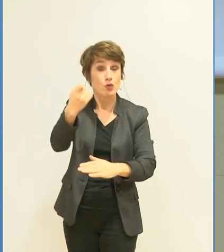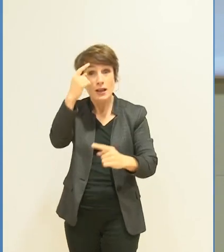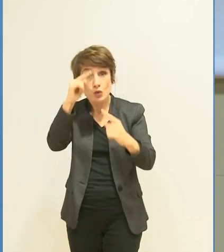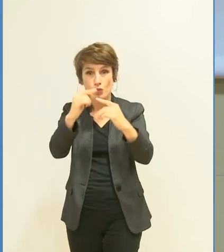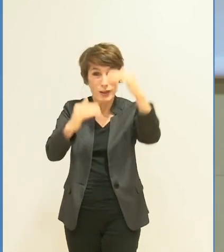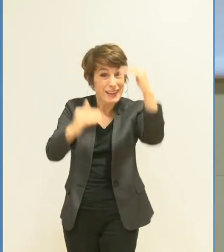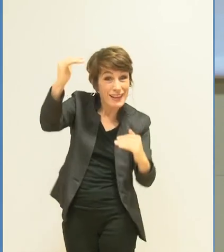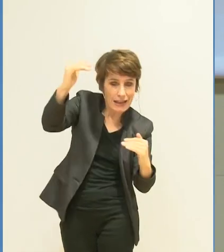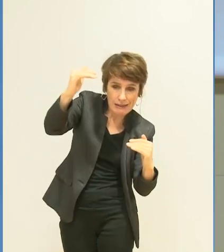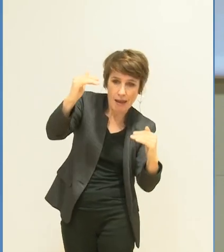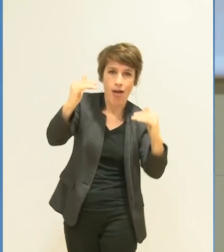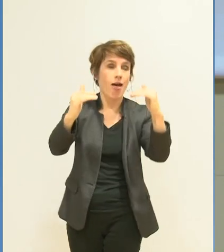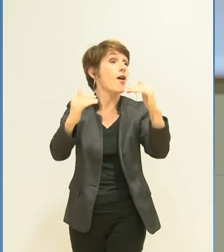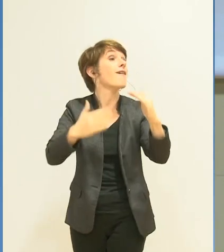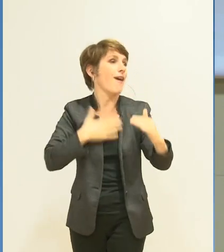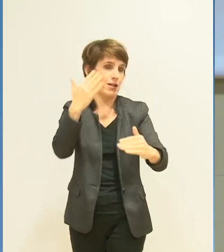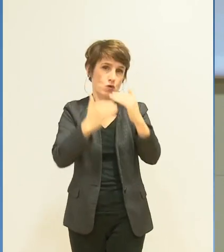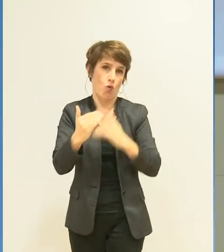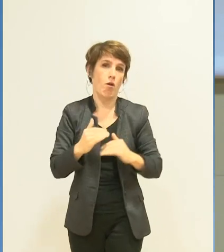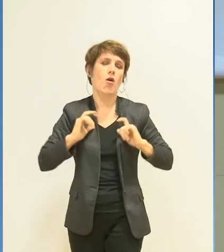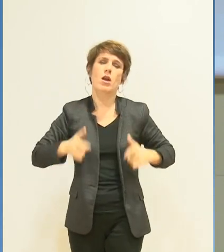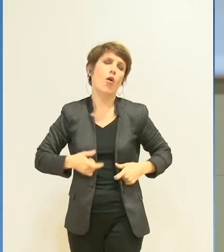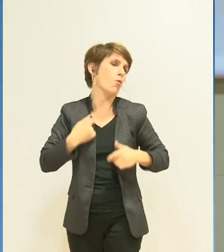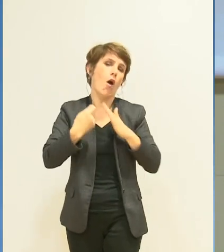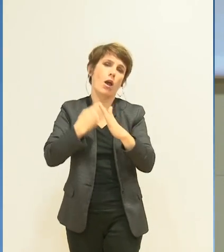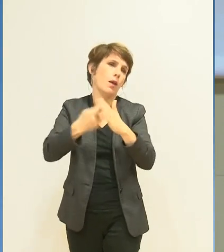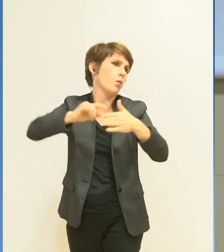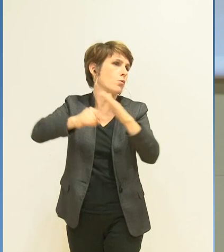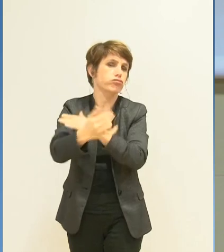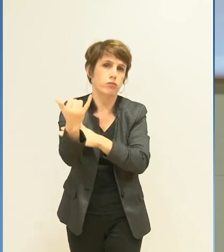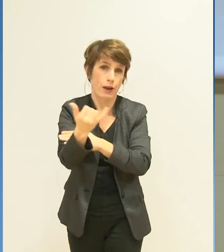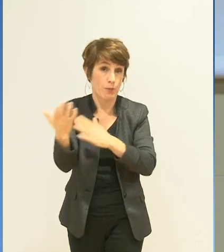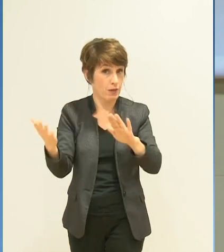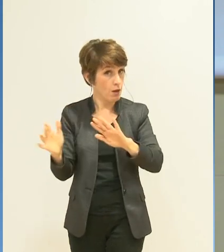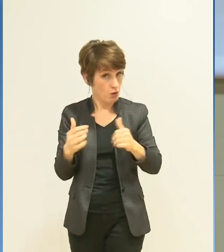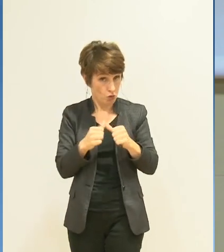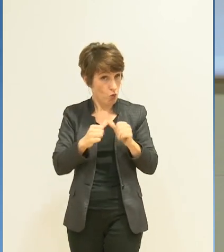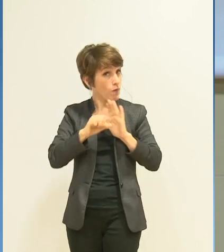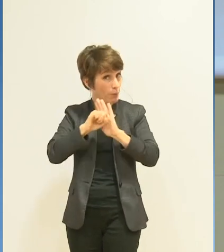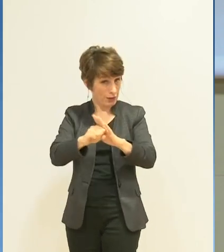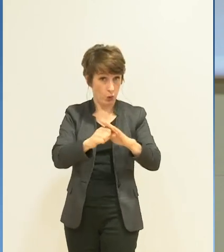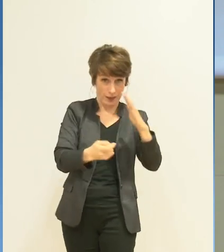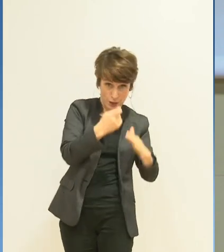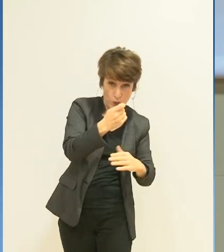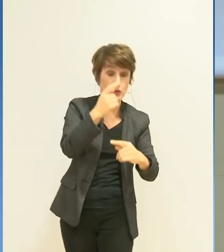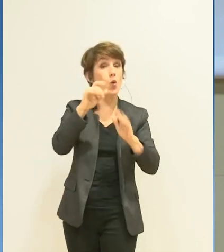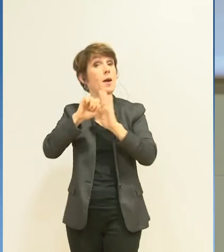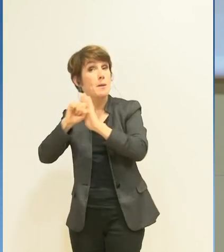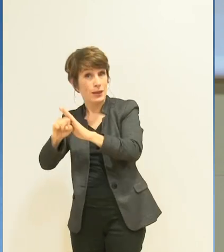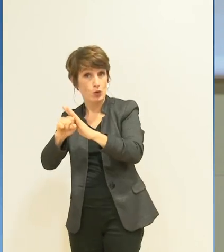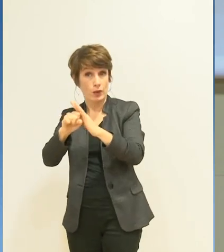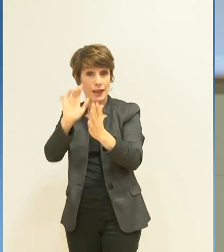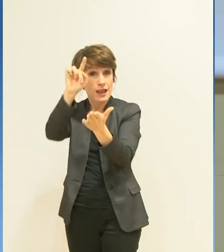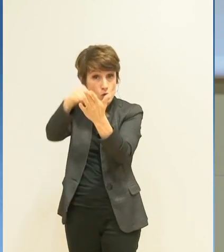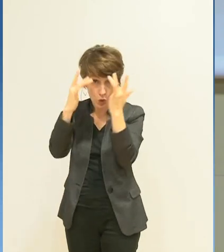avec le plan école je ne reviens pas dessus donne également la priorité à l'ouverture des lieux de culture on pourrait citer